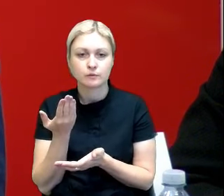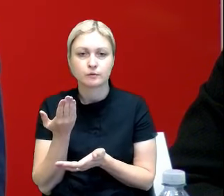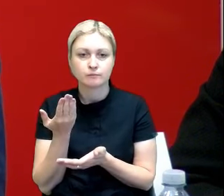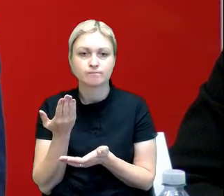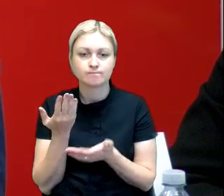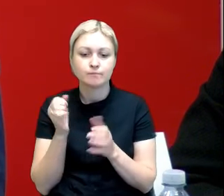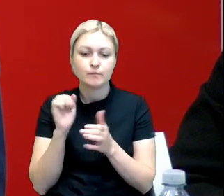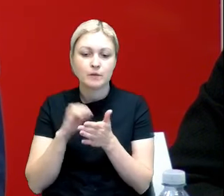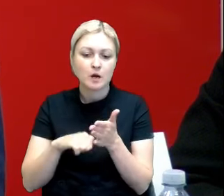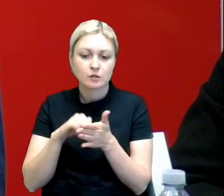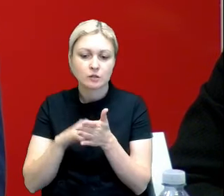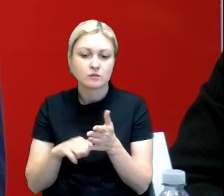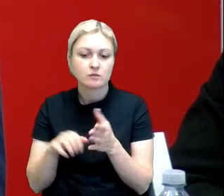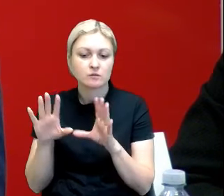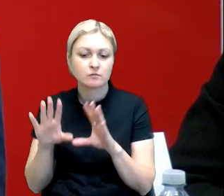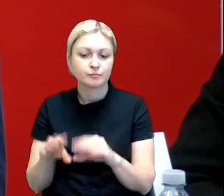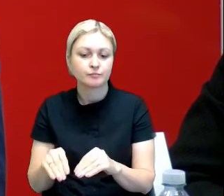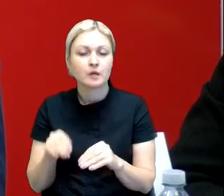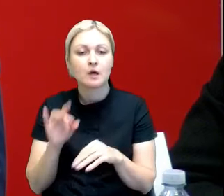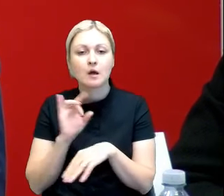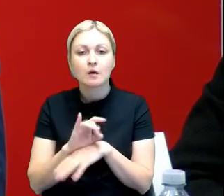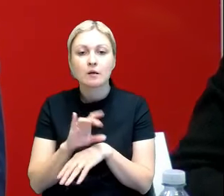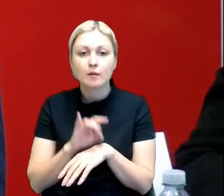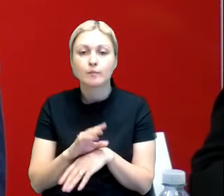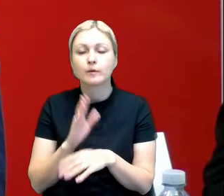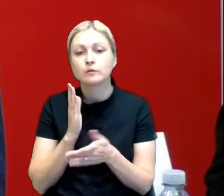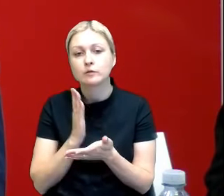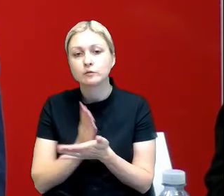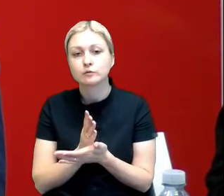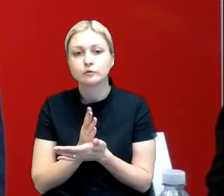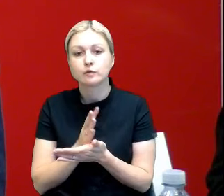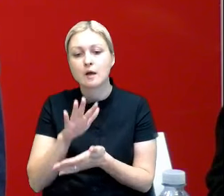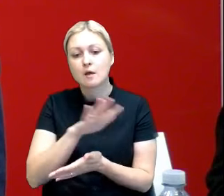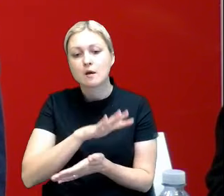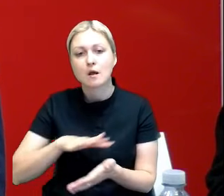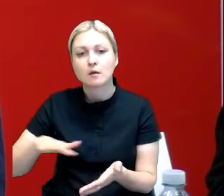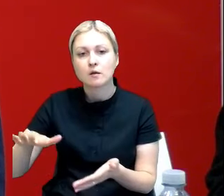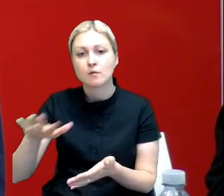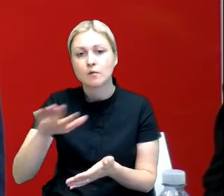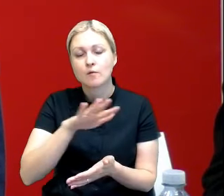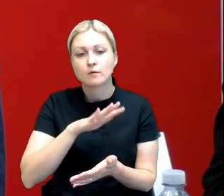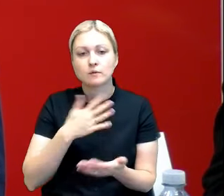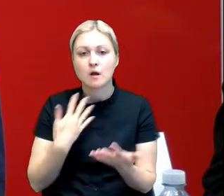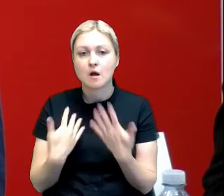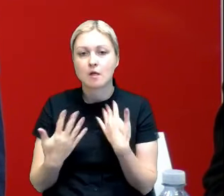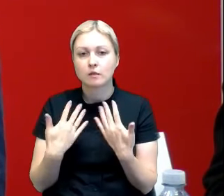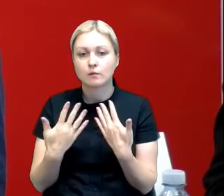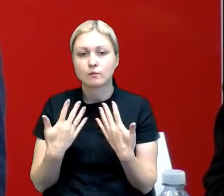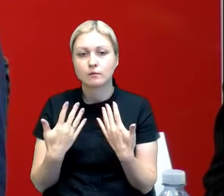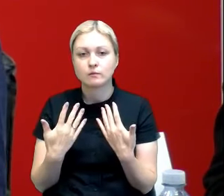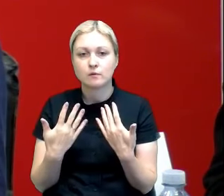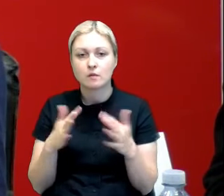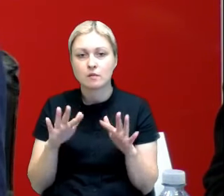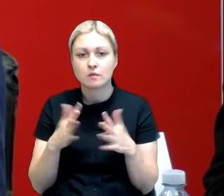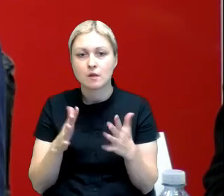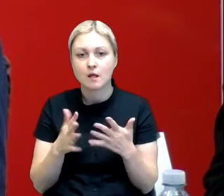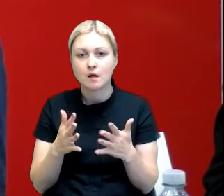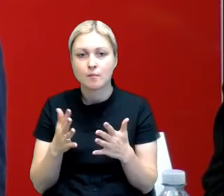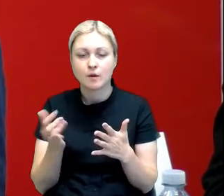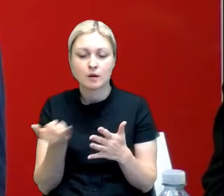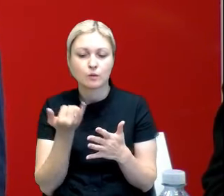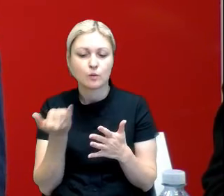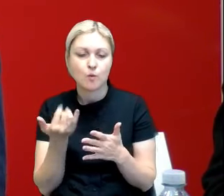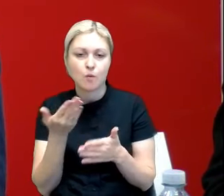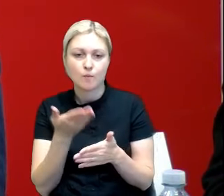priežasčių kad klaipėda galbūt kaip aplamai regionas kitą kartą taip jau atrodo kad ne nelabai mes esam įdomi